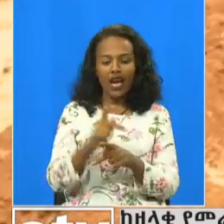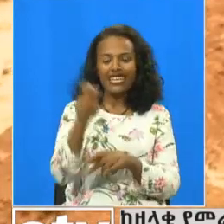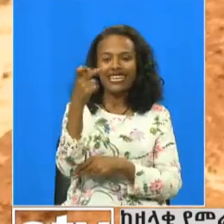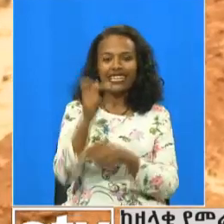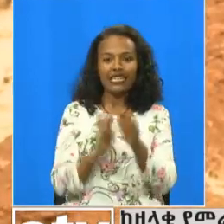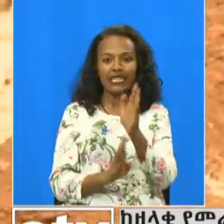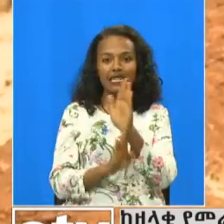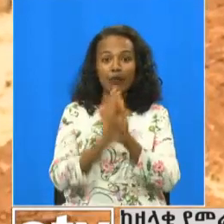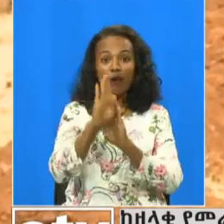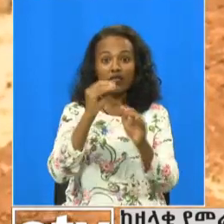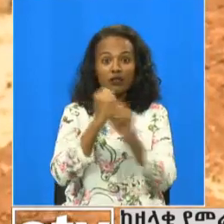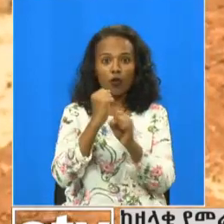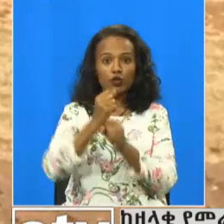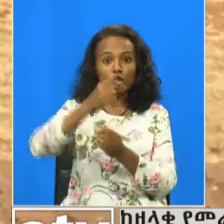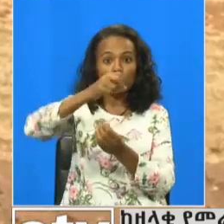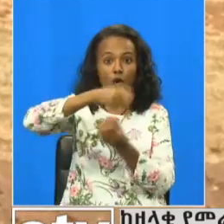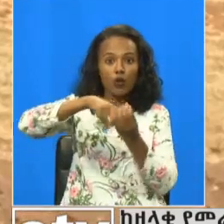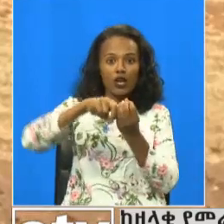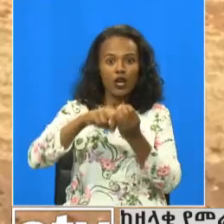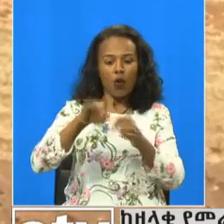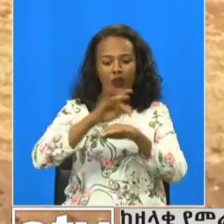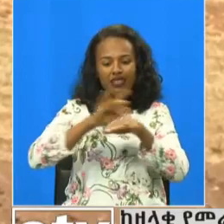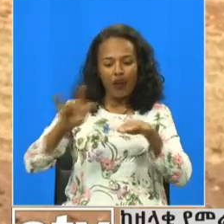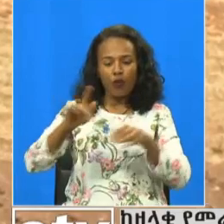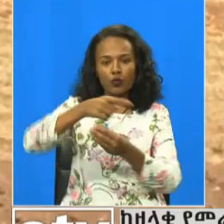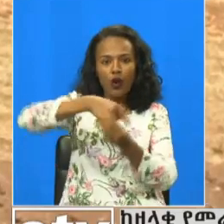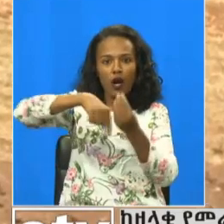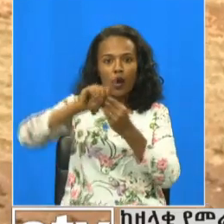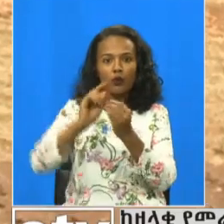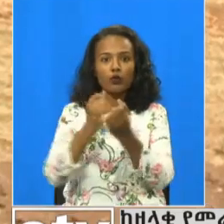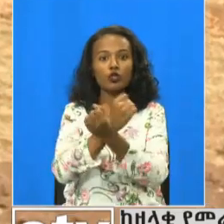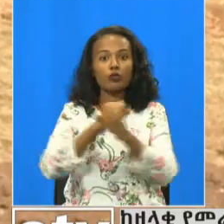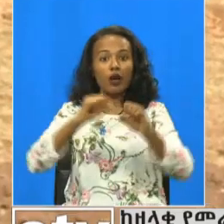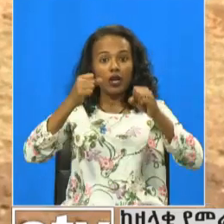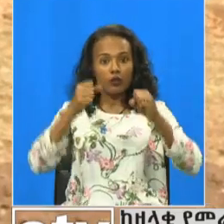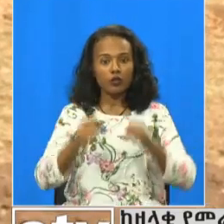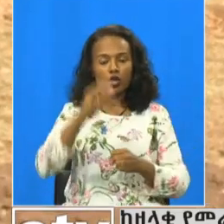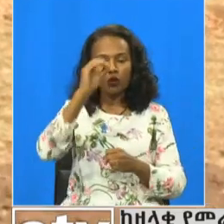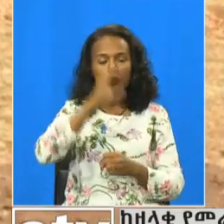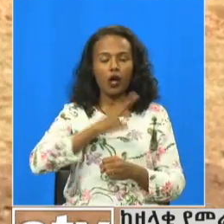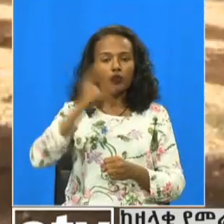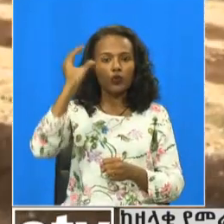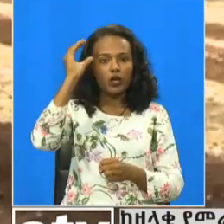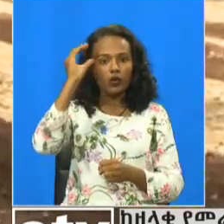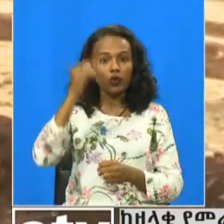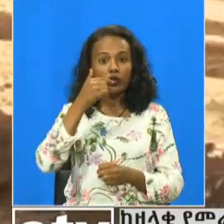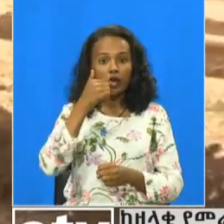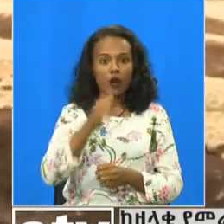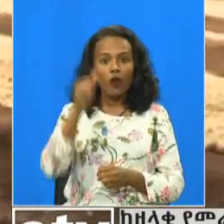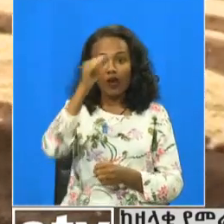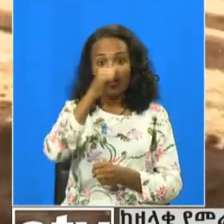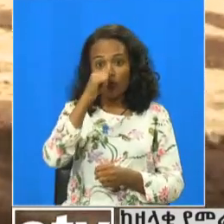ልማት ስራዎች በልዩ ወረዳው የተራቆቱ አካባቢዎችን ማዳን መቻሉን አቶ ሄኖክ ገልጸዋል።